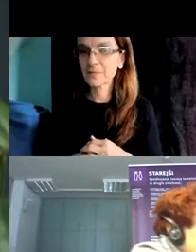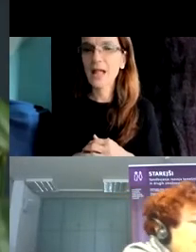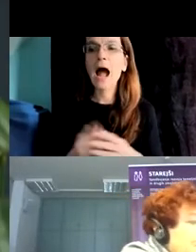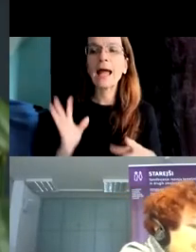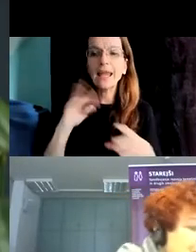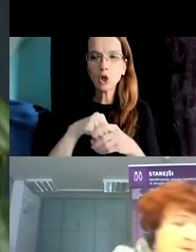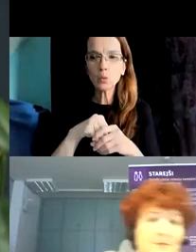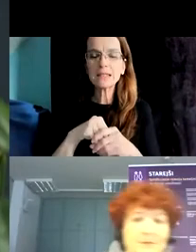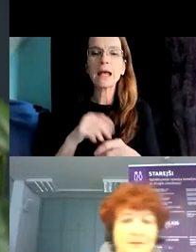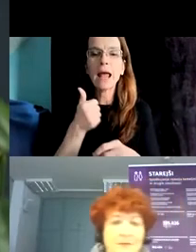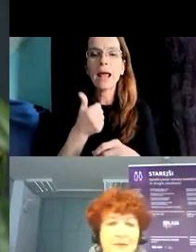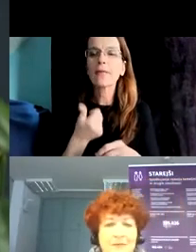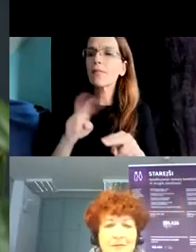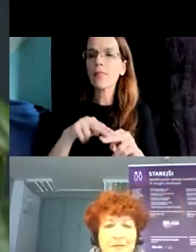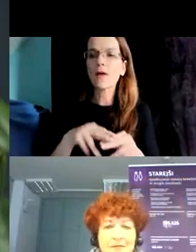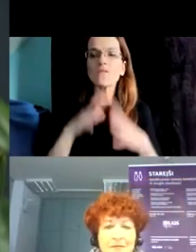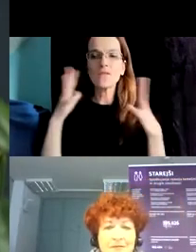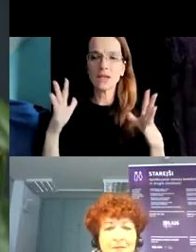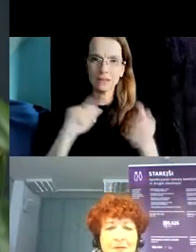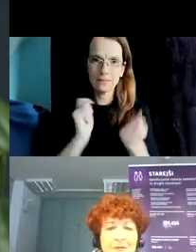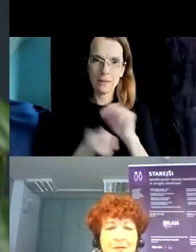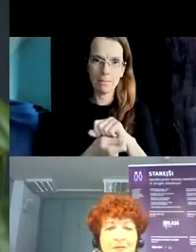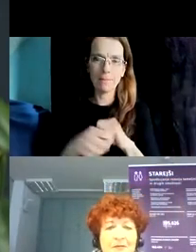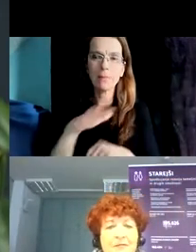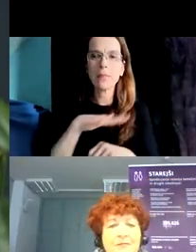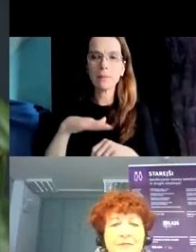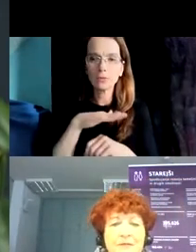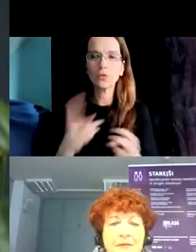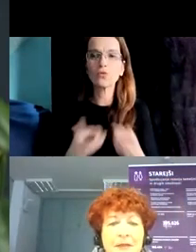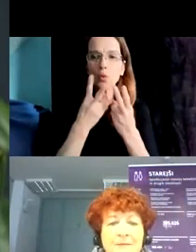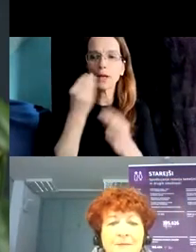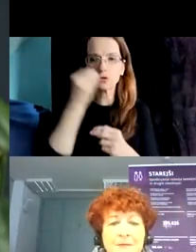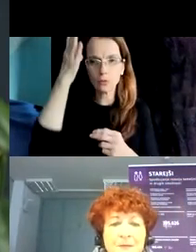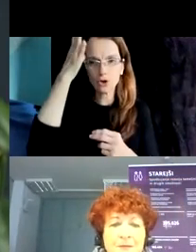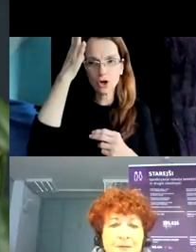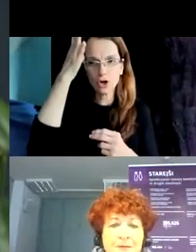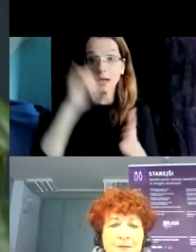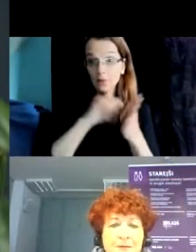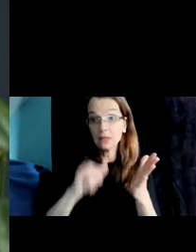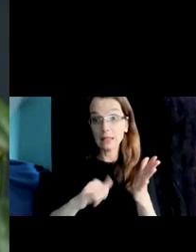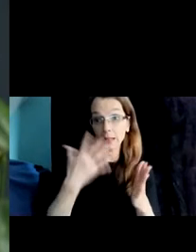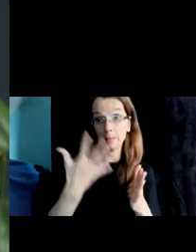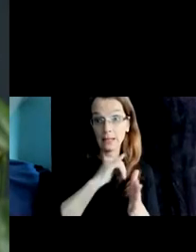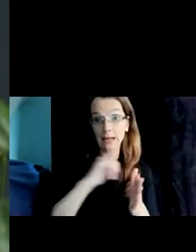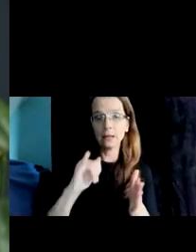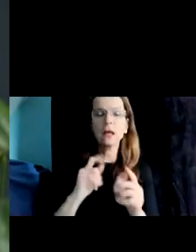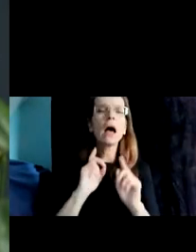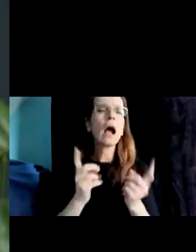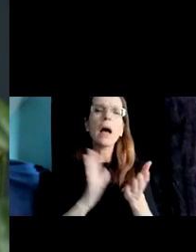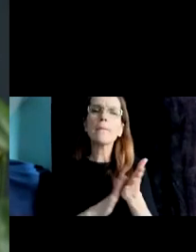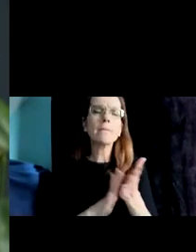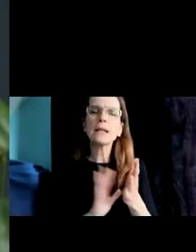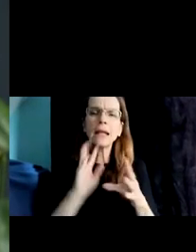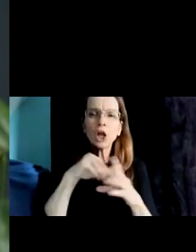Inkluzija je ena največjih sprememb na področju vzgoje in izobraževanja v zadnjih 50 letih. Kaj inkluzija pomeni,